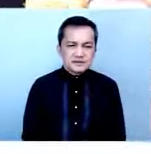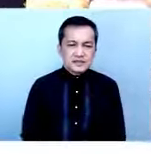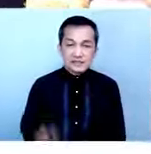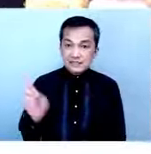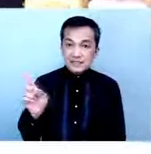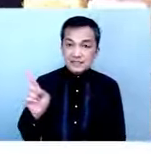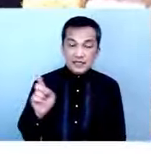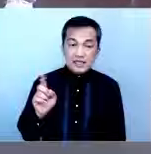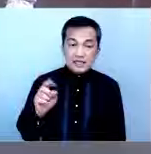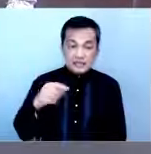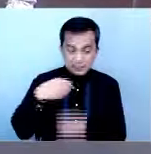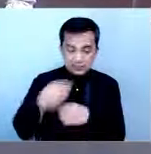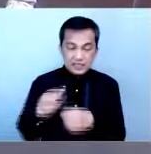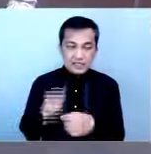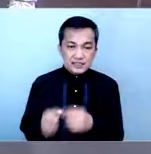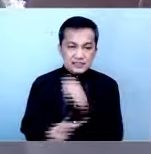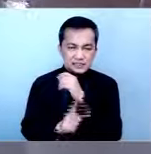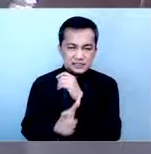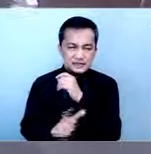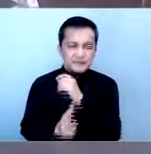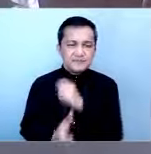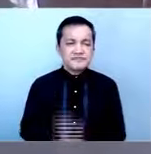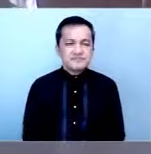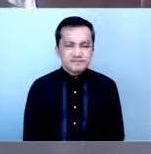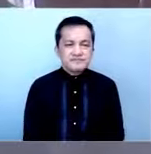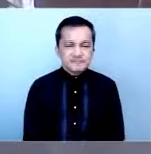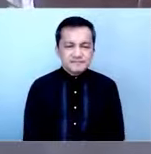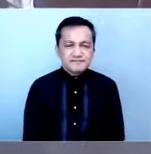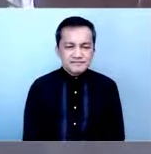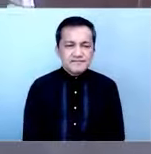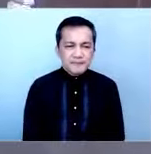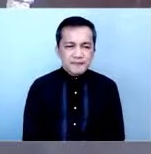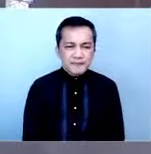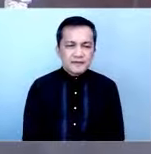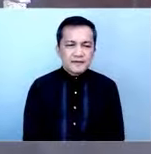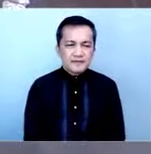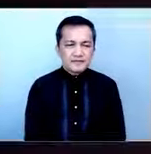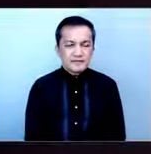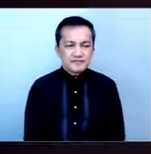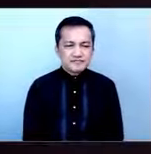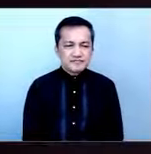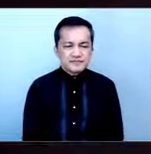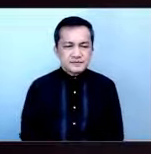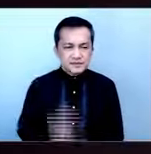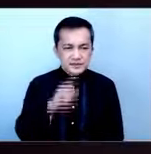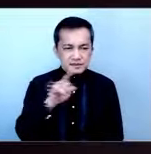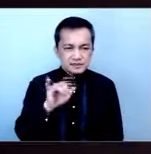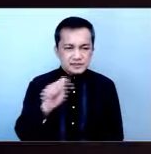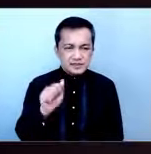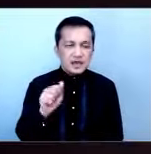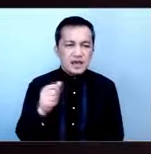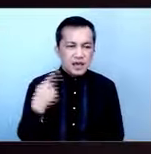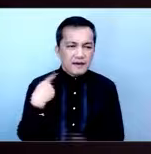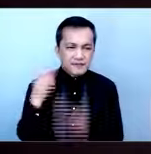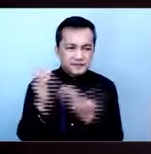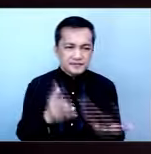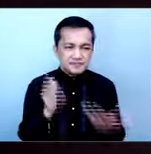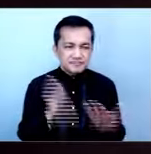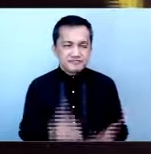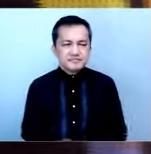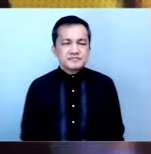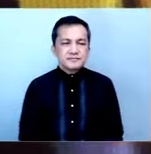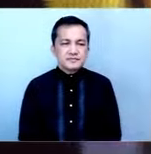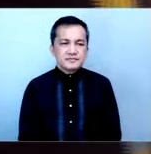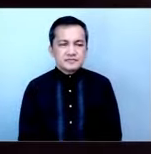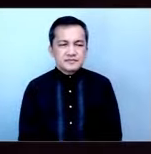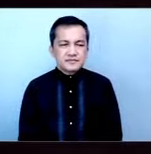it's labor intensive for health. Ano ba itong chocolate dip na to? We have a supplier po for this one. This is the chocolate that we